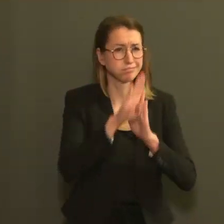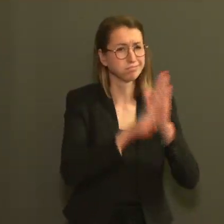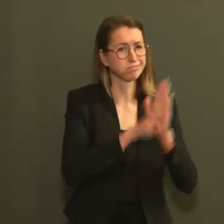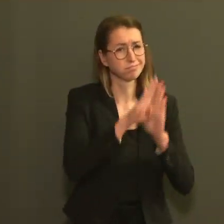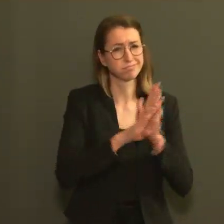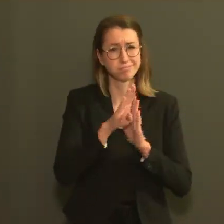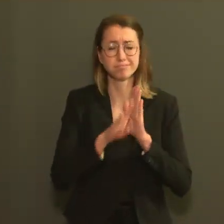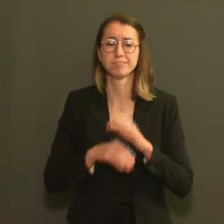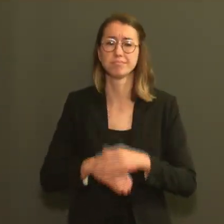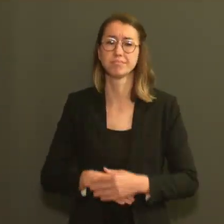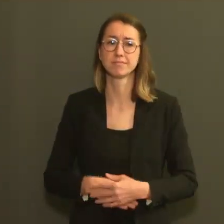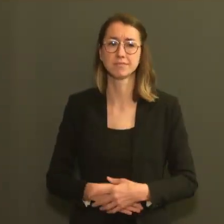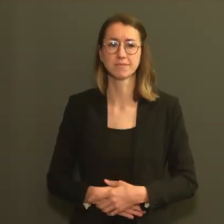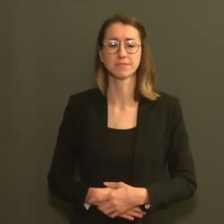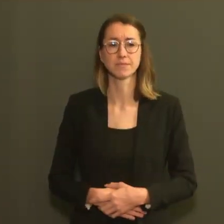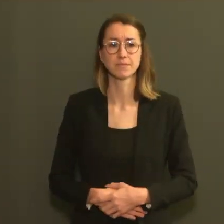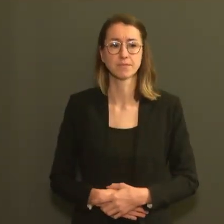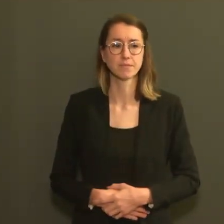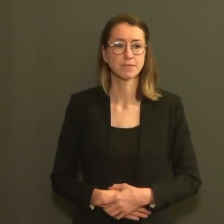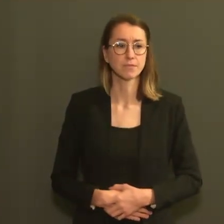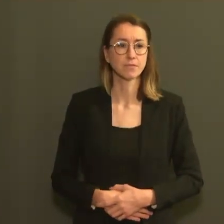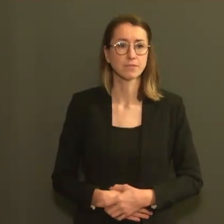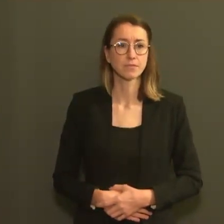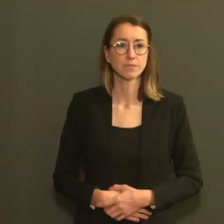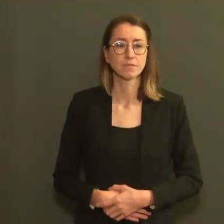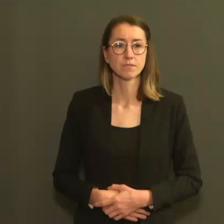cours des 7 derniers jours, comme on le voit sur le graphique,